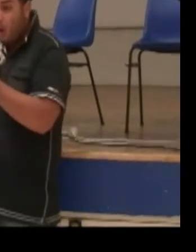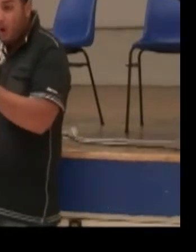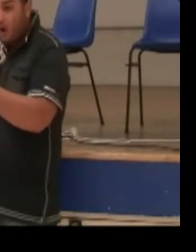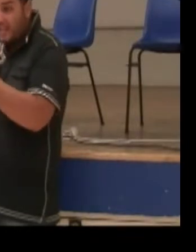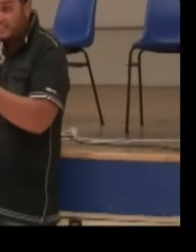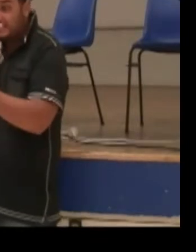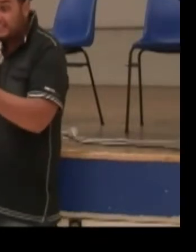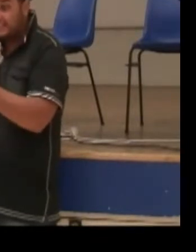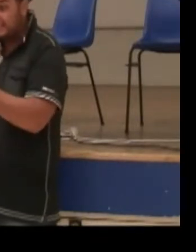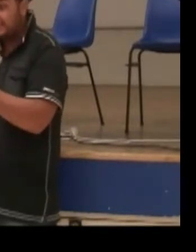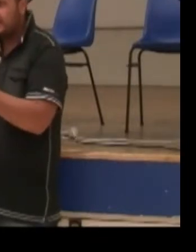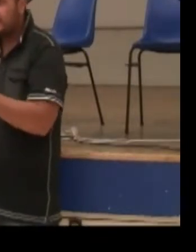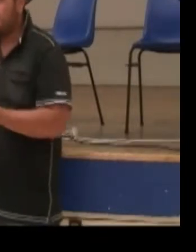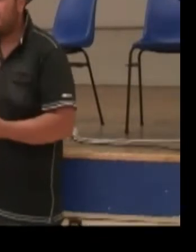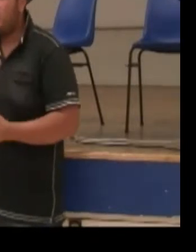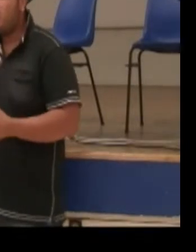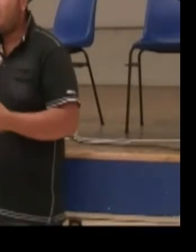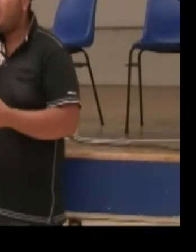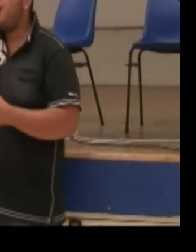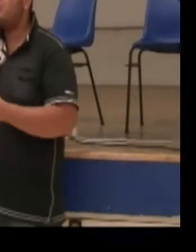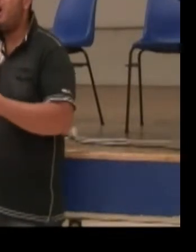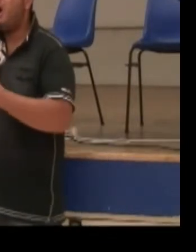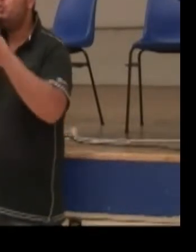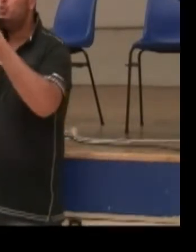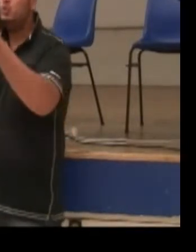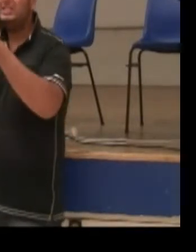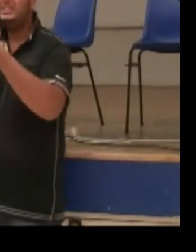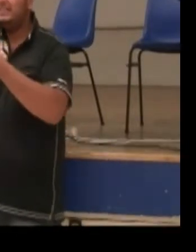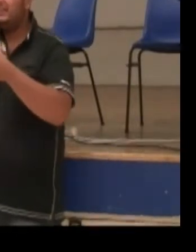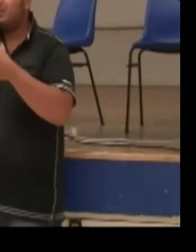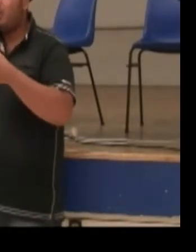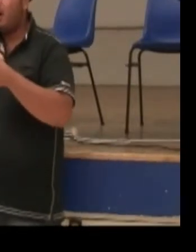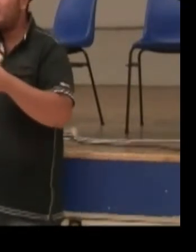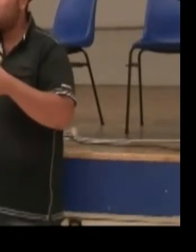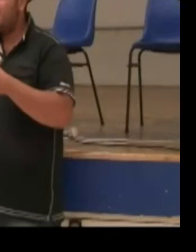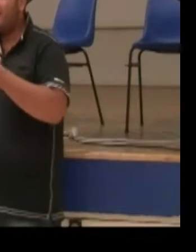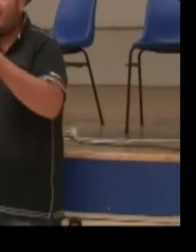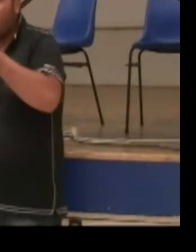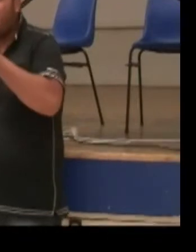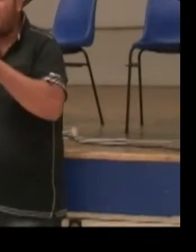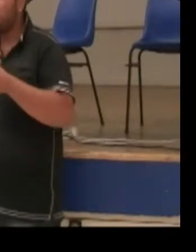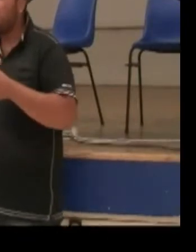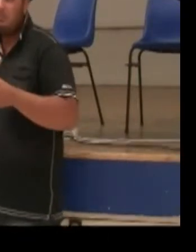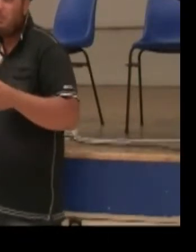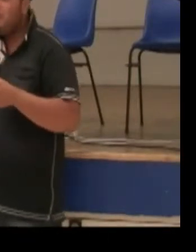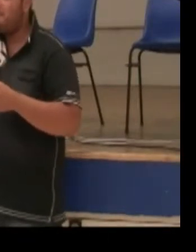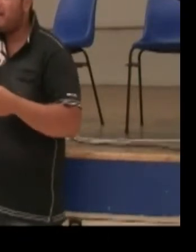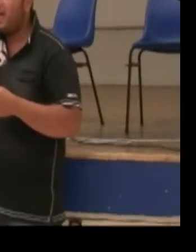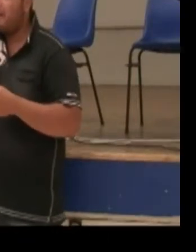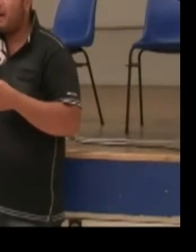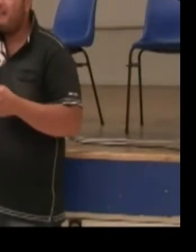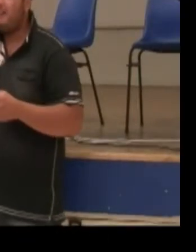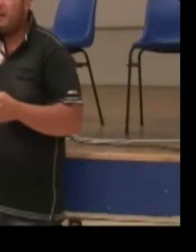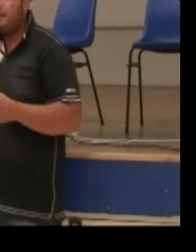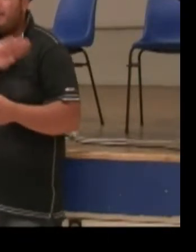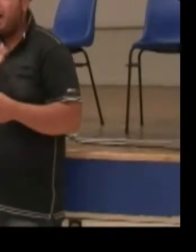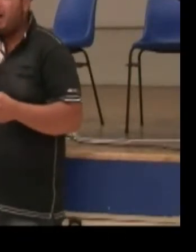qulubuhum shatta. Tu crois qu'ils sont unis, mais ils sont divisés. Le problème c'est que nous on ne sait pas ça. Pourquoi? Parce qu'on ne lit pas le